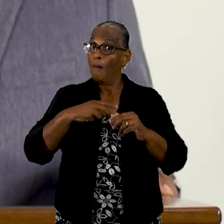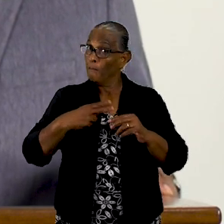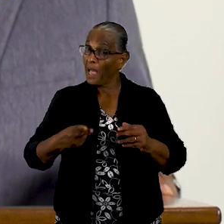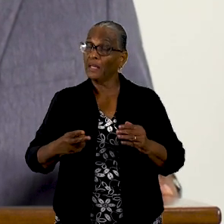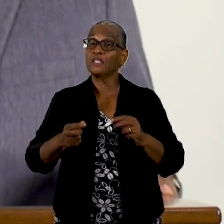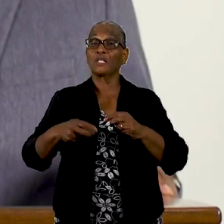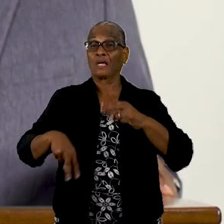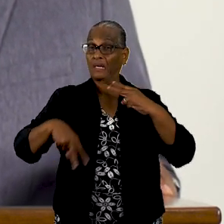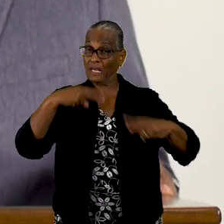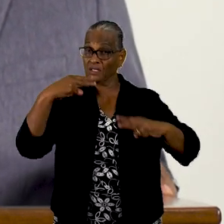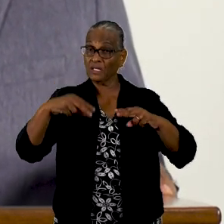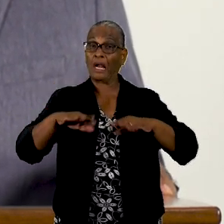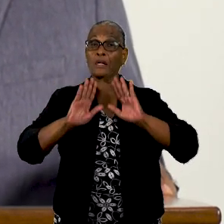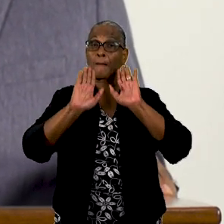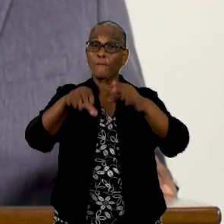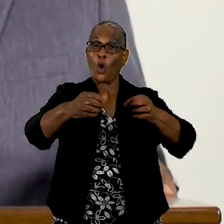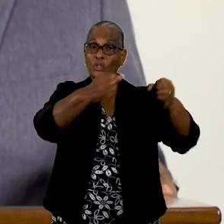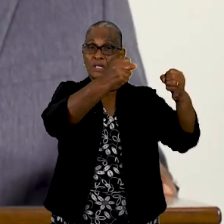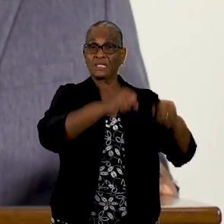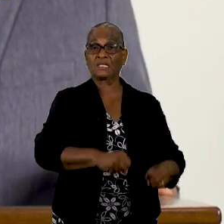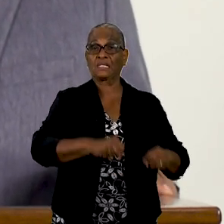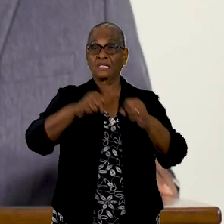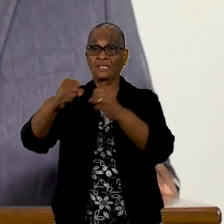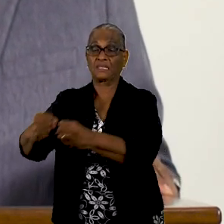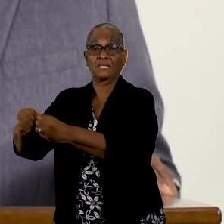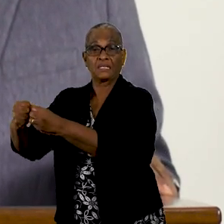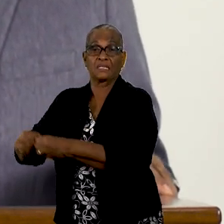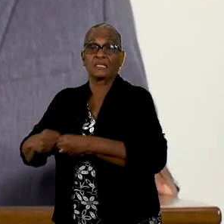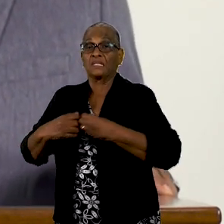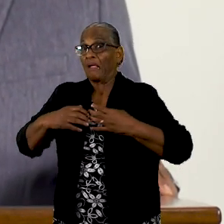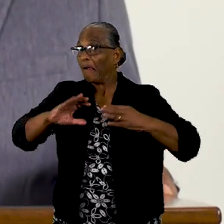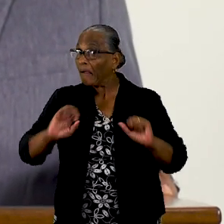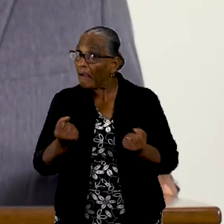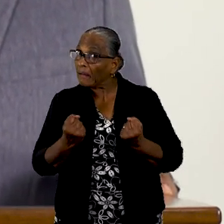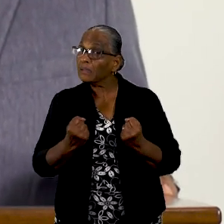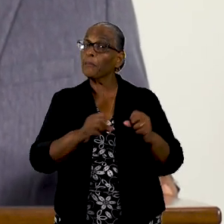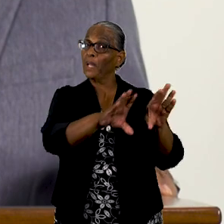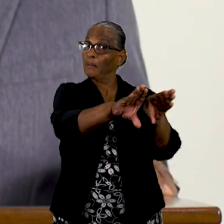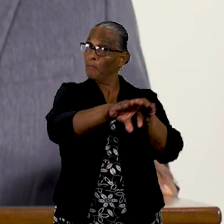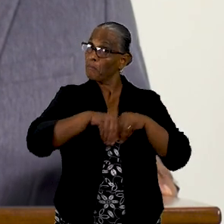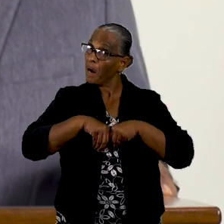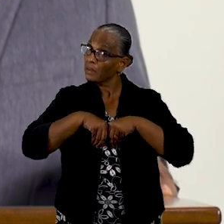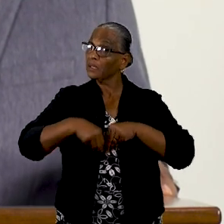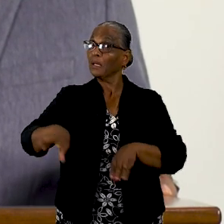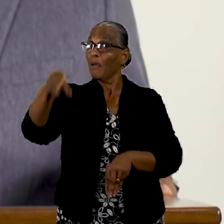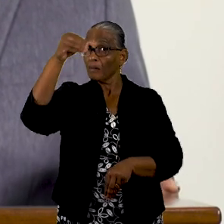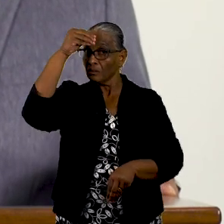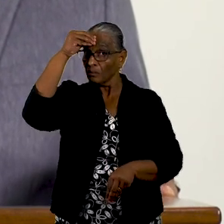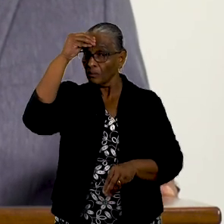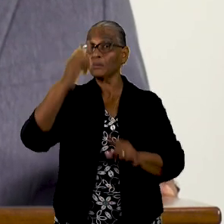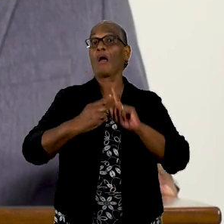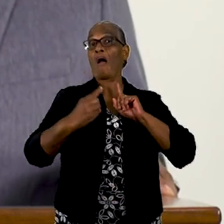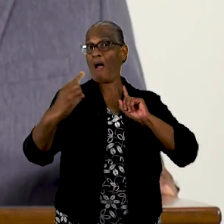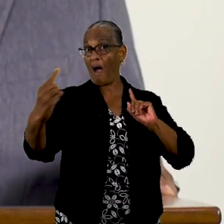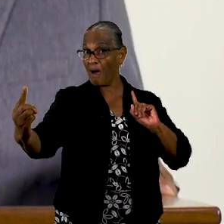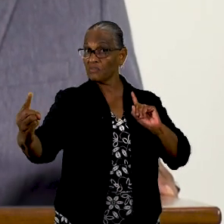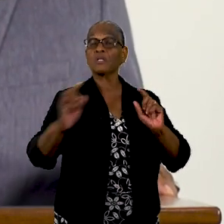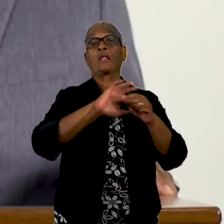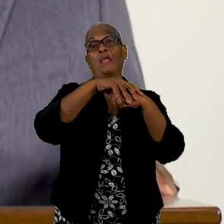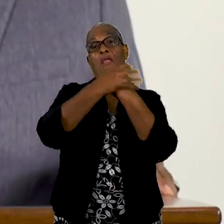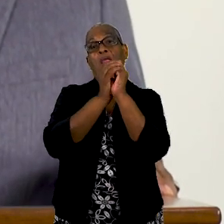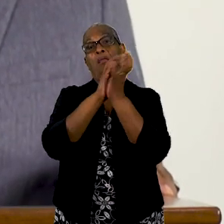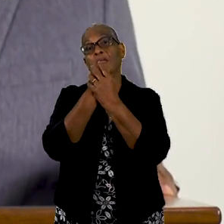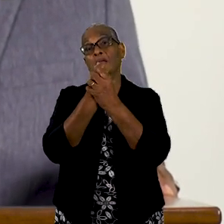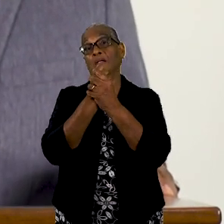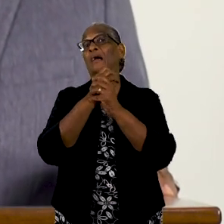restaurants met terrassen, waar men met inachtneming van de algemene maatregelen de fysieke afstand en de